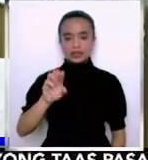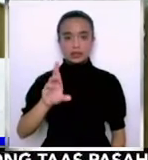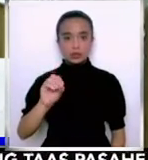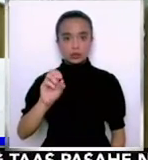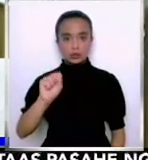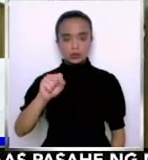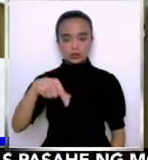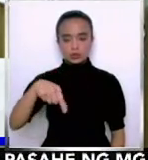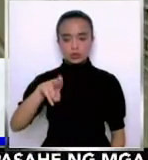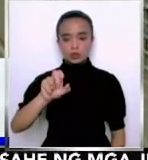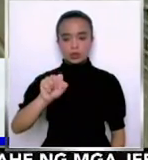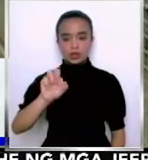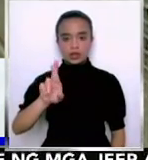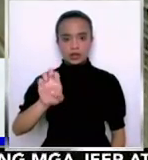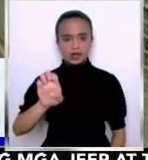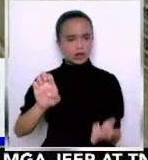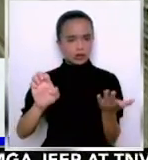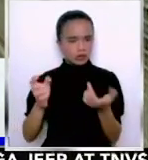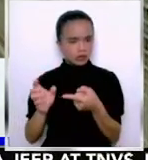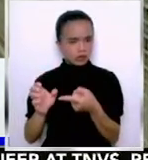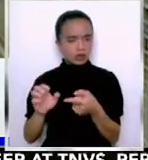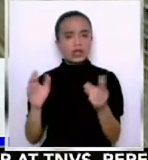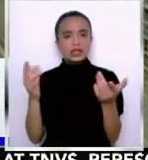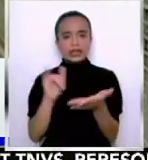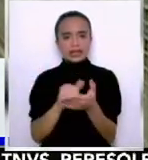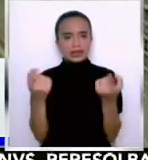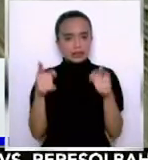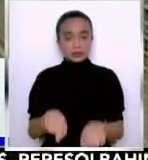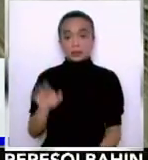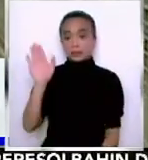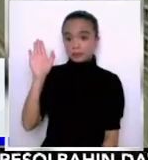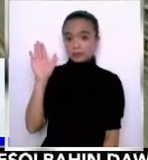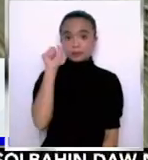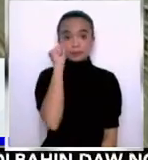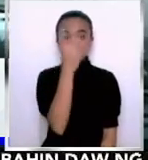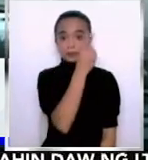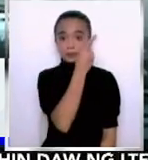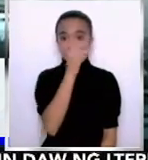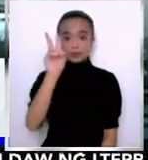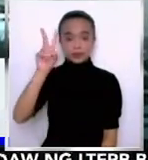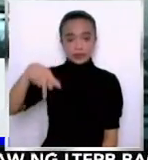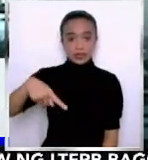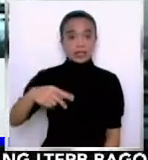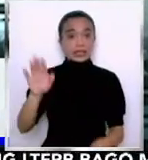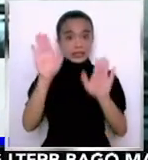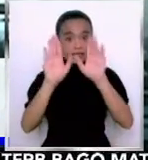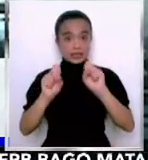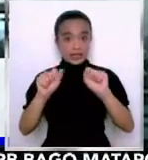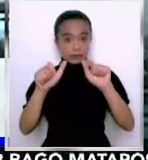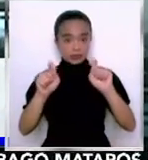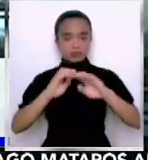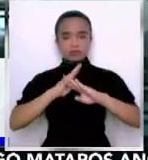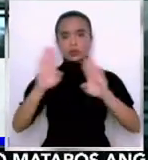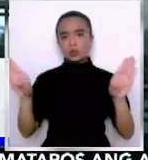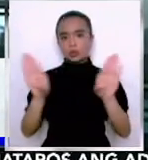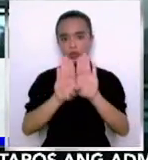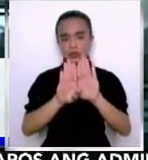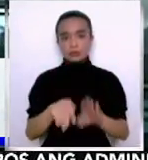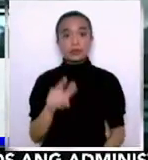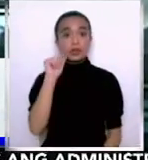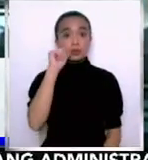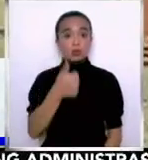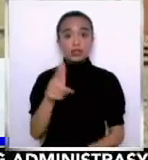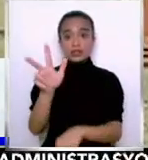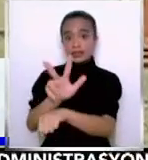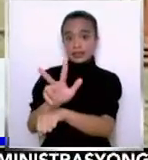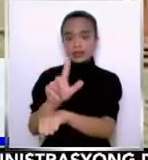Sara Duterte sa Linggo. Sa Sabado, tuluyan na itong isasara sa publiko. Habang alas 3 naman ang hapon bukas, ide-deploy ang mga